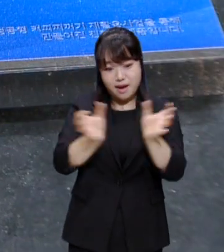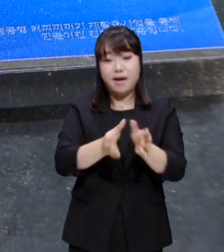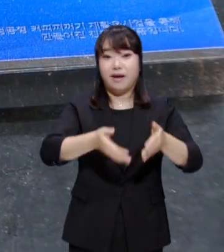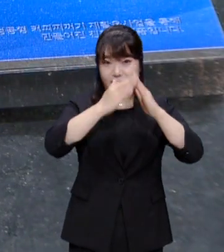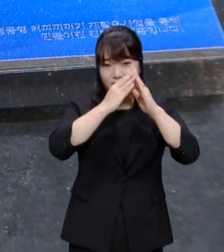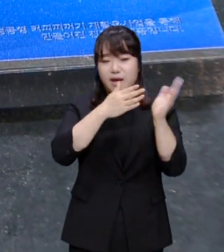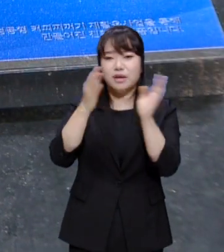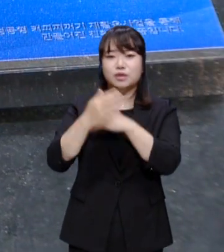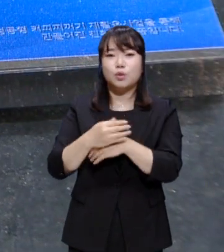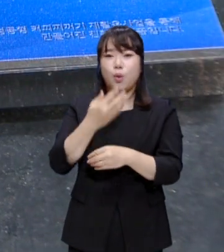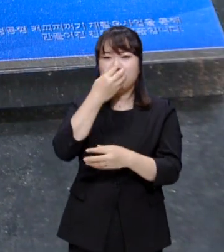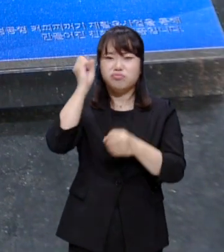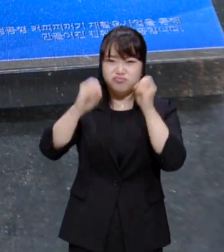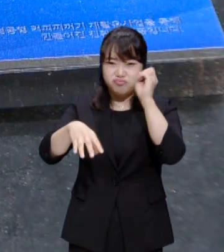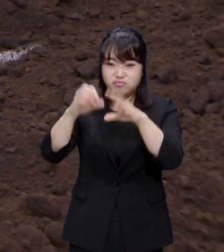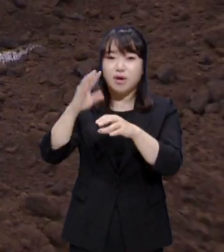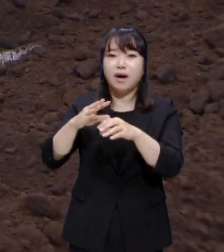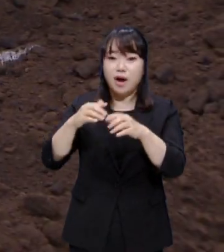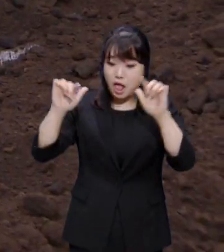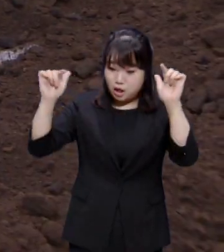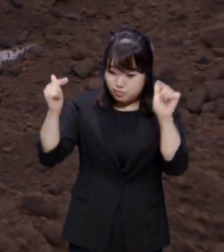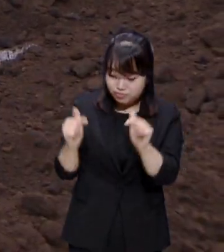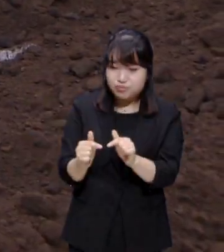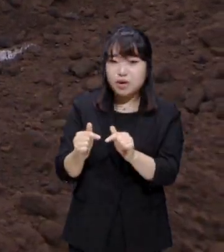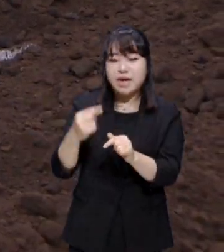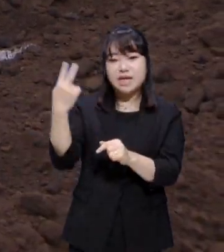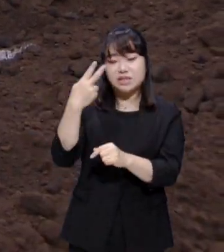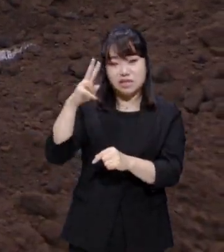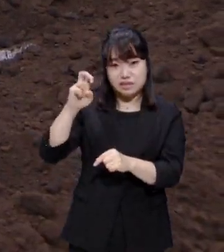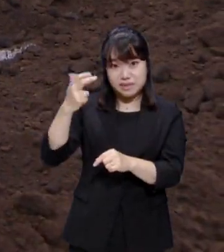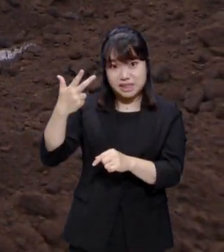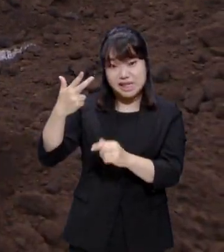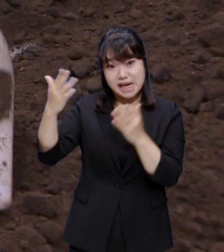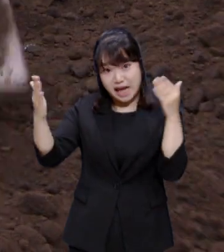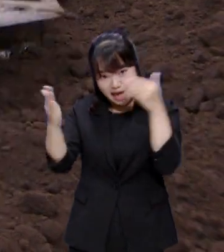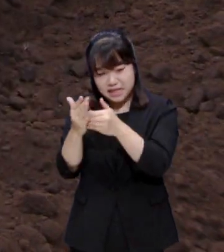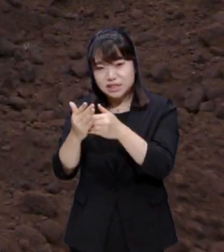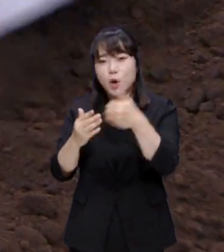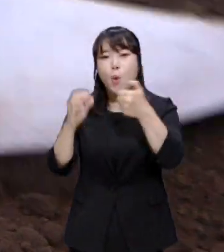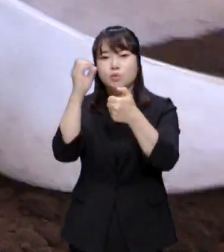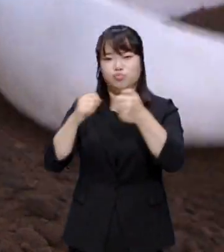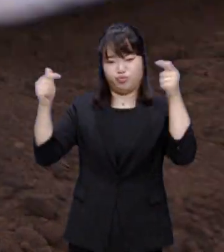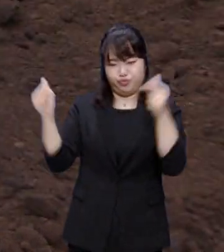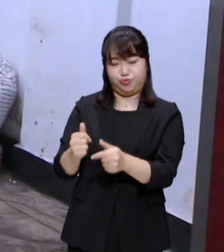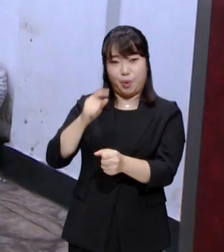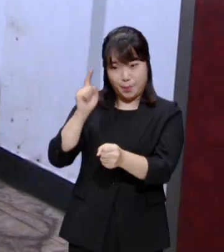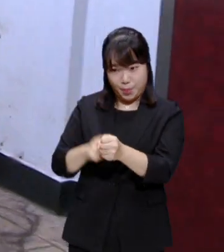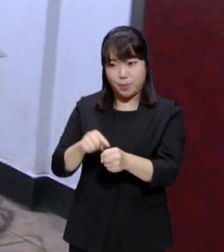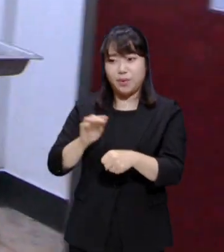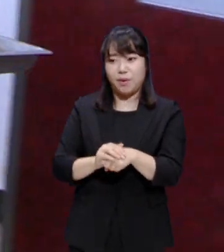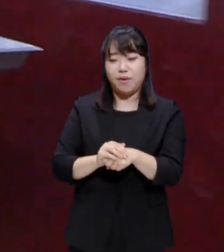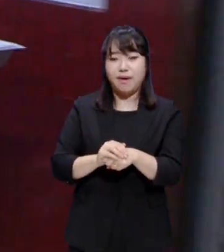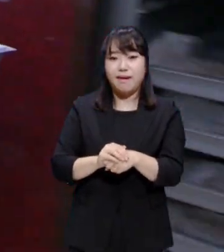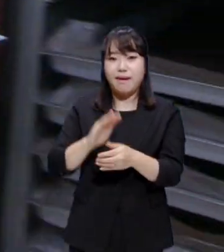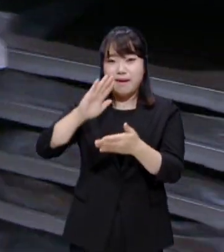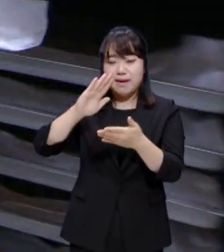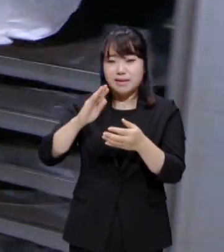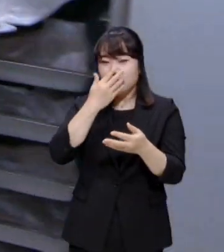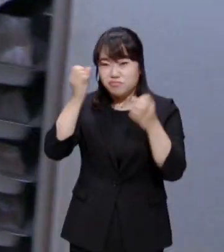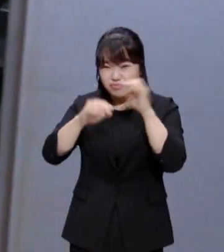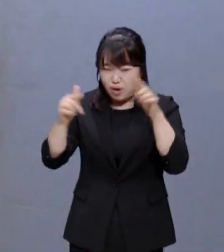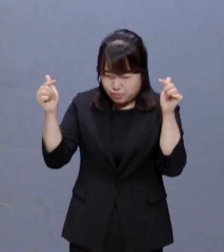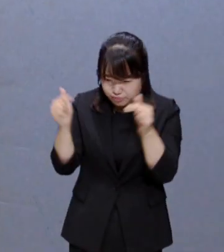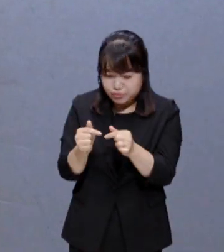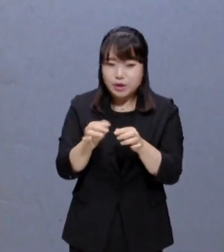생활쓰레기를 매년 7%씩 줄여 2027년까지 50%로 감축하는 등 ESG 실천과 행정을